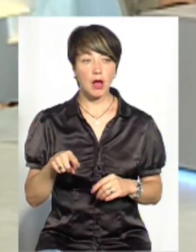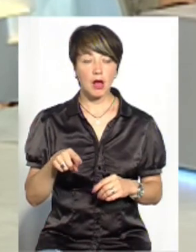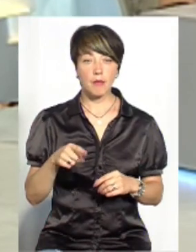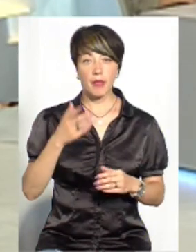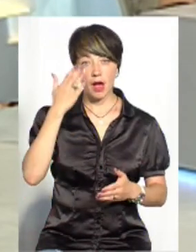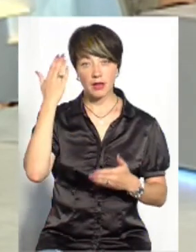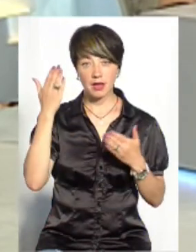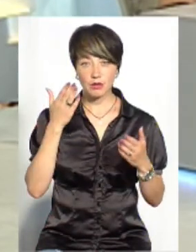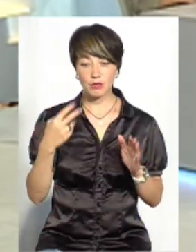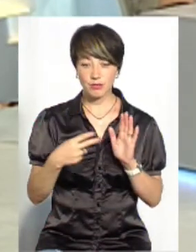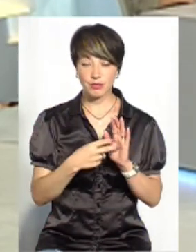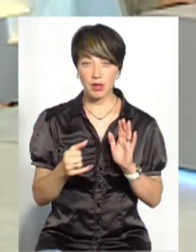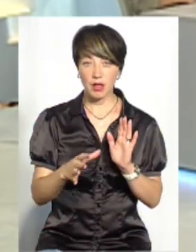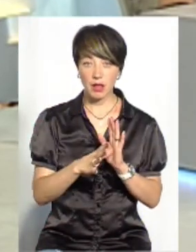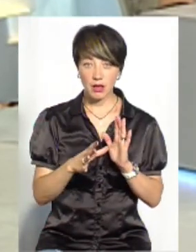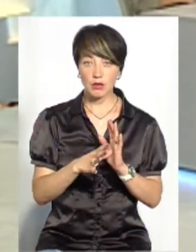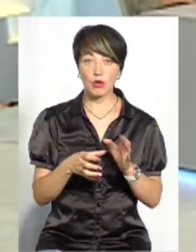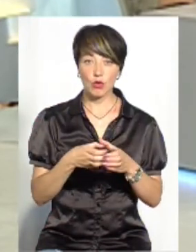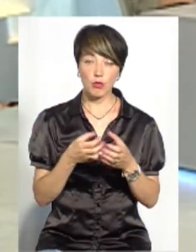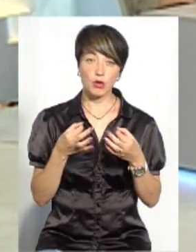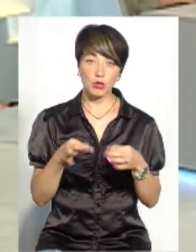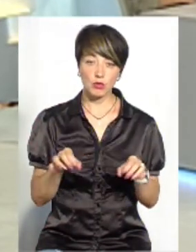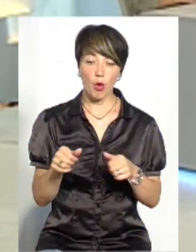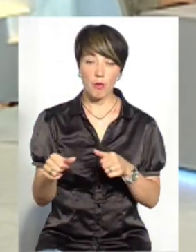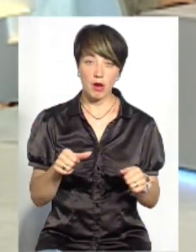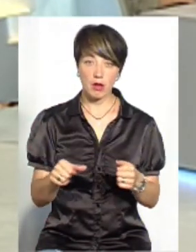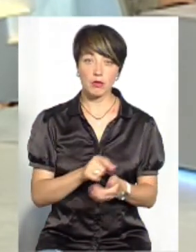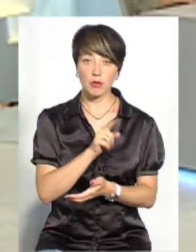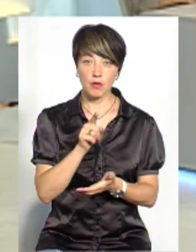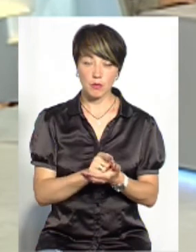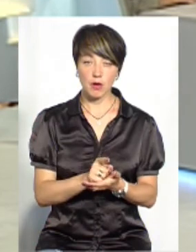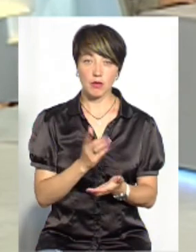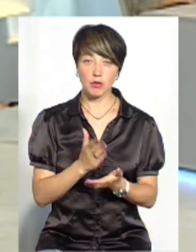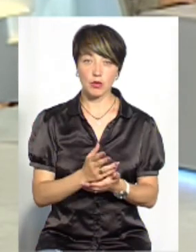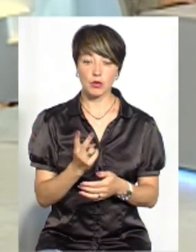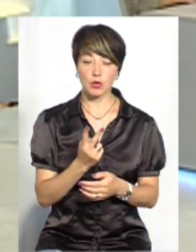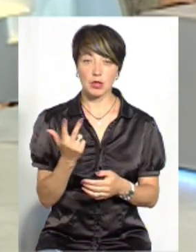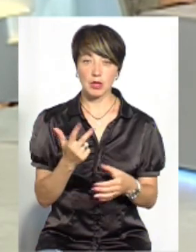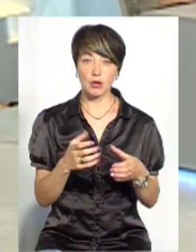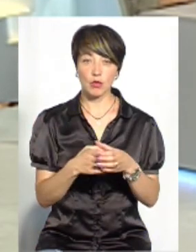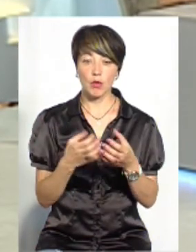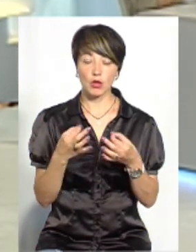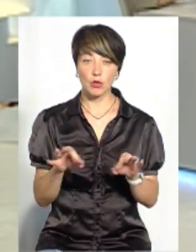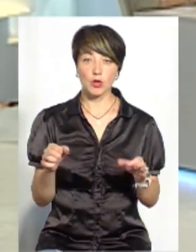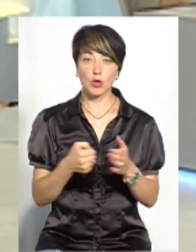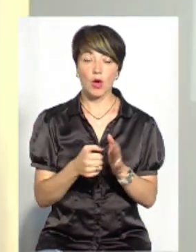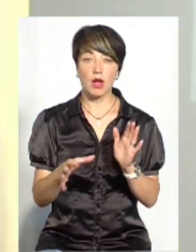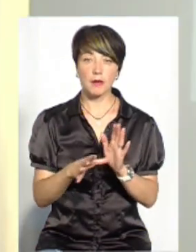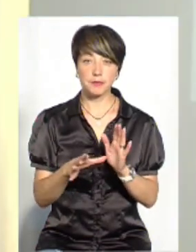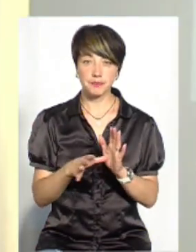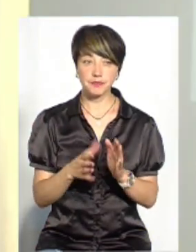атракціони живляться електрикою, тому група допуску з електробезпеки в оператора атракціонної техніки має бути друга, третя. Зрозуміло. І